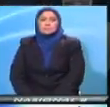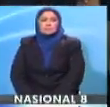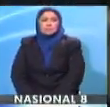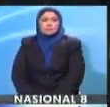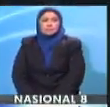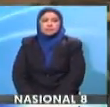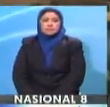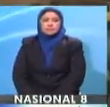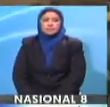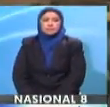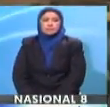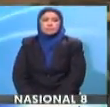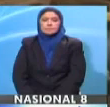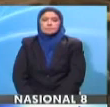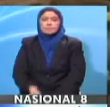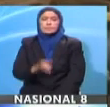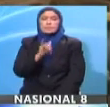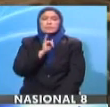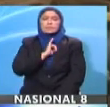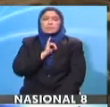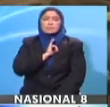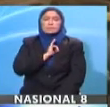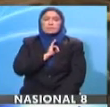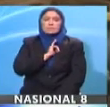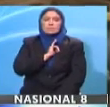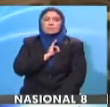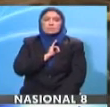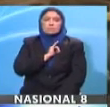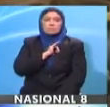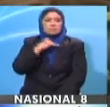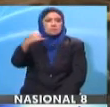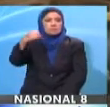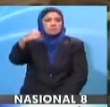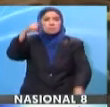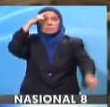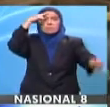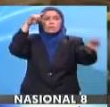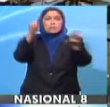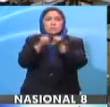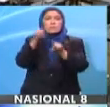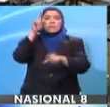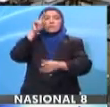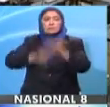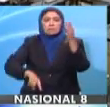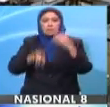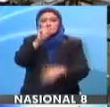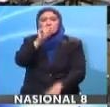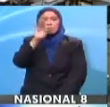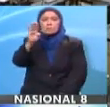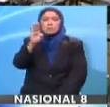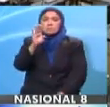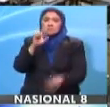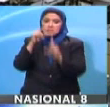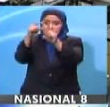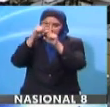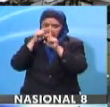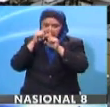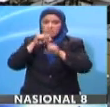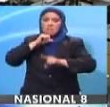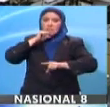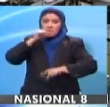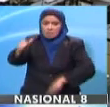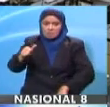berbeza jadi saya tidak boleh bersetuju dengan apa yang yang berhormat sebut tidak terurus kita tidak boleh